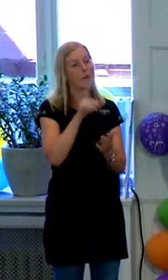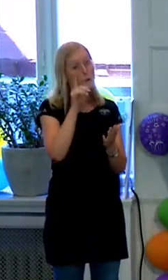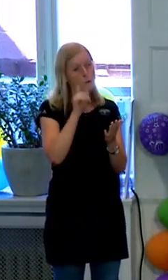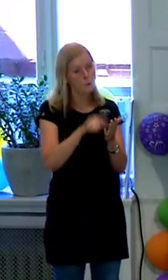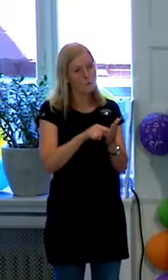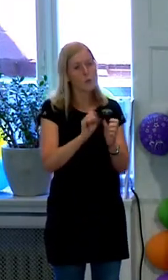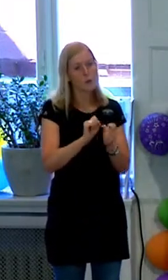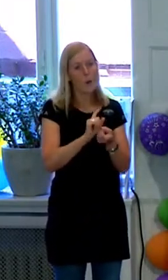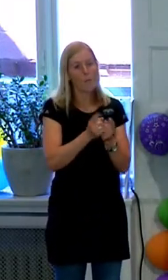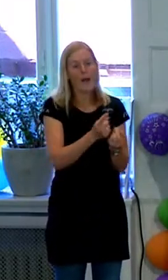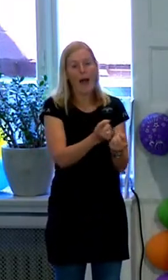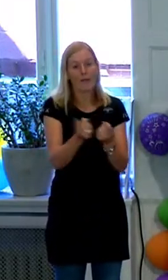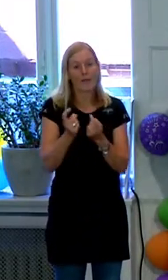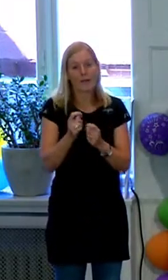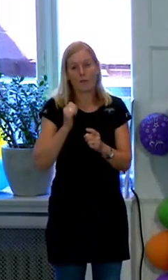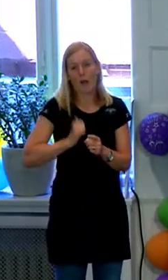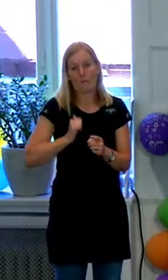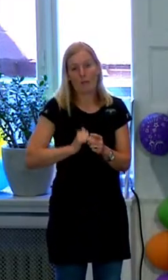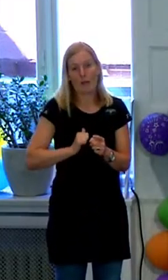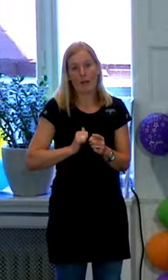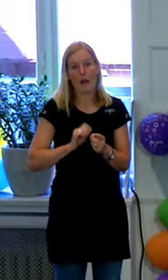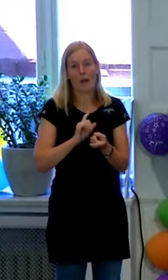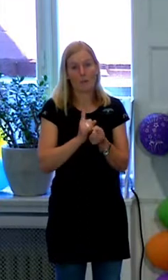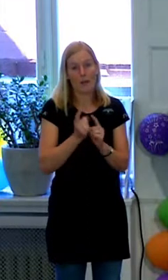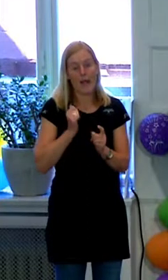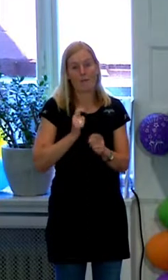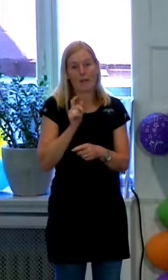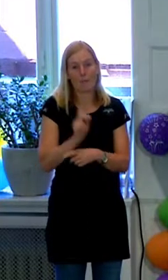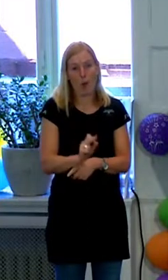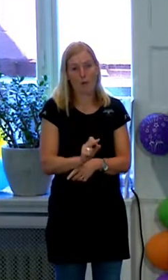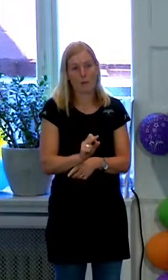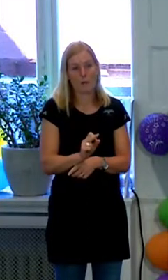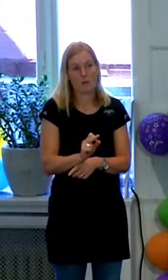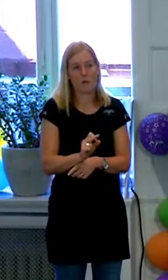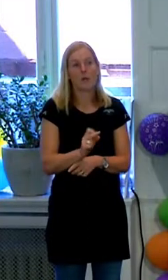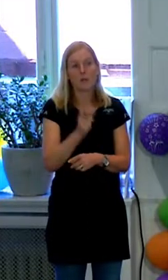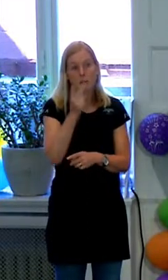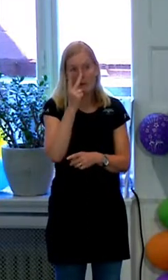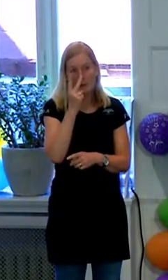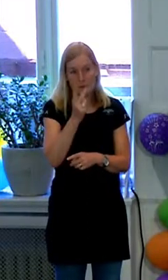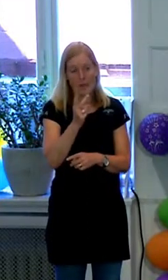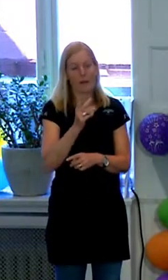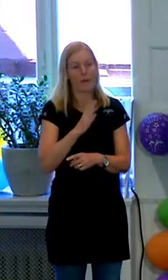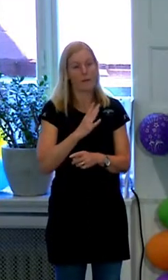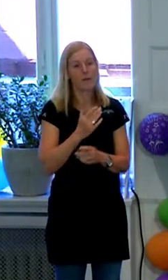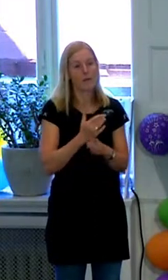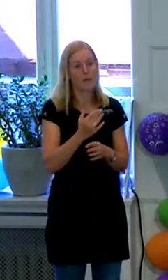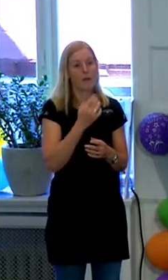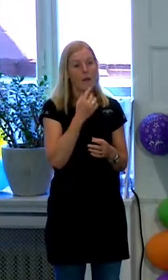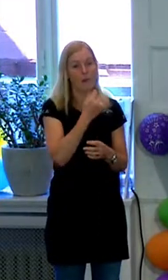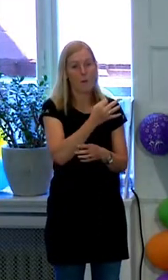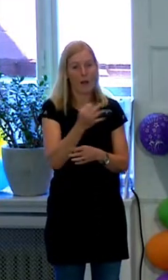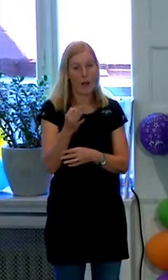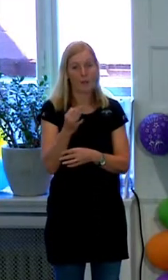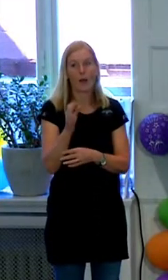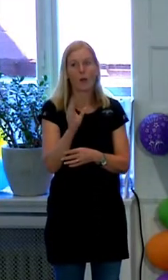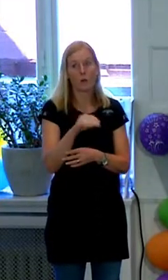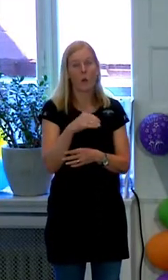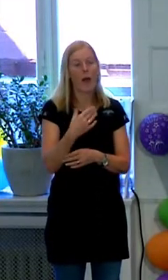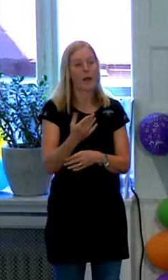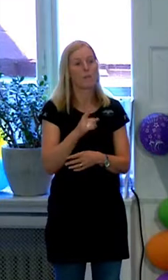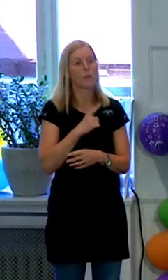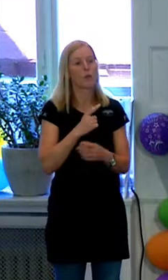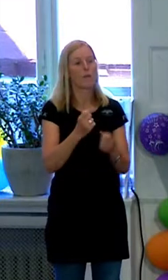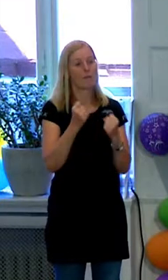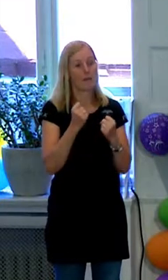vara attraktivt att använda och faktiskt komma till användning på det sätt som man ser att det finns en efterfrågan på, så är det väldigt viktigt